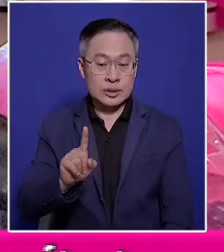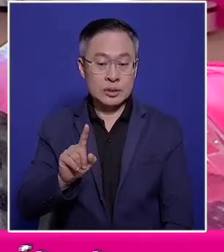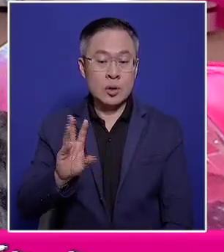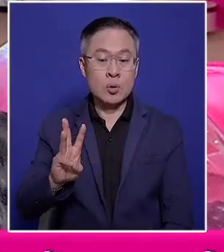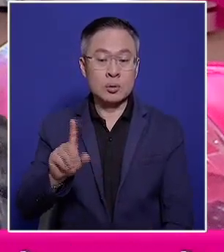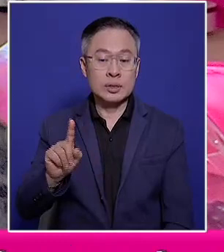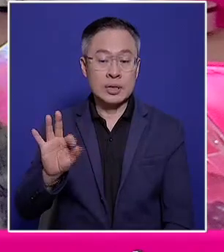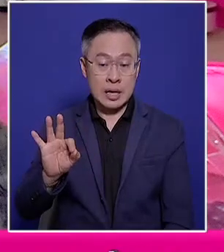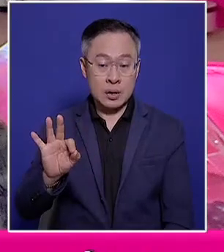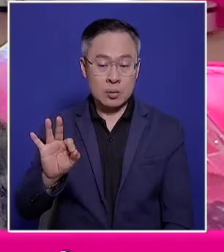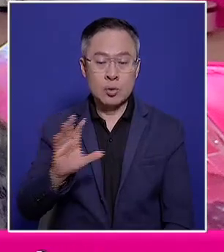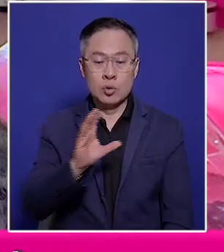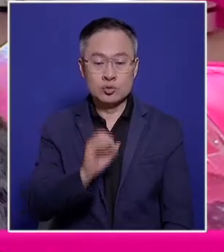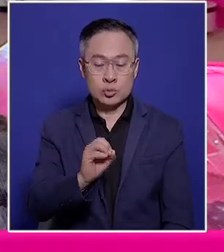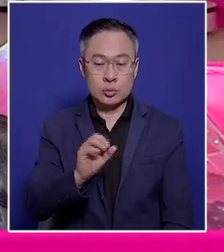0121619